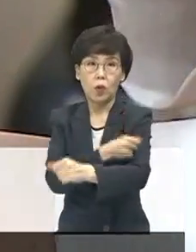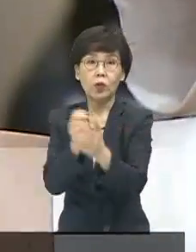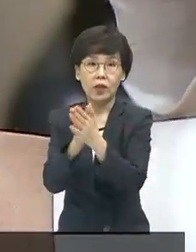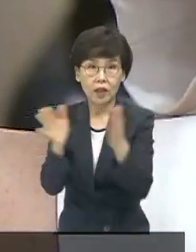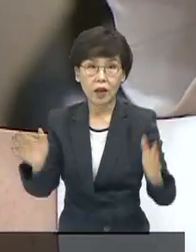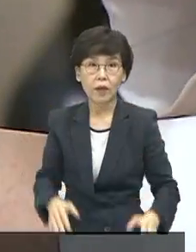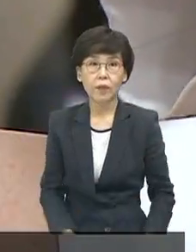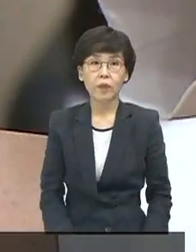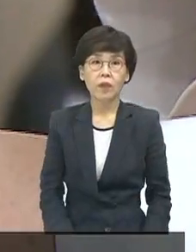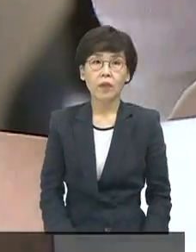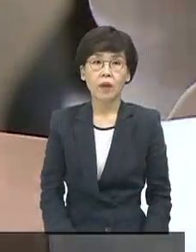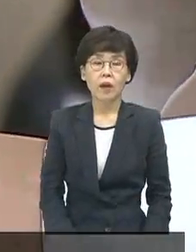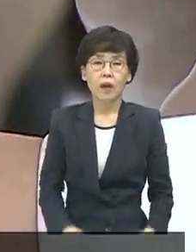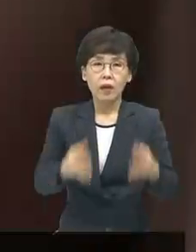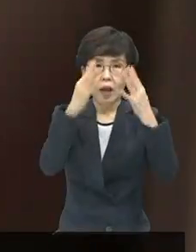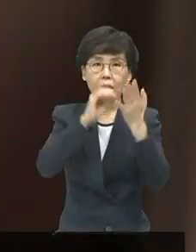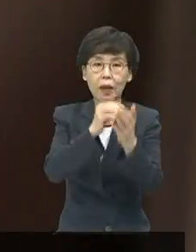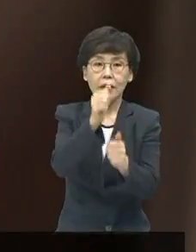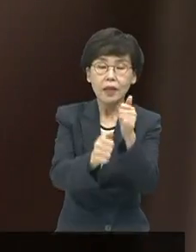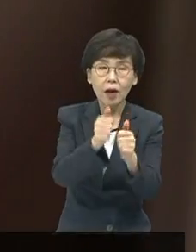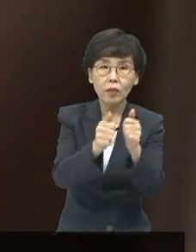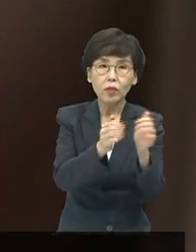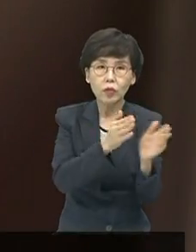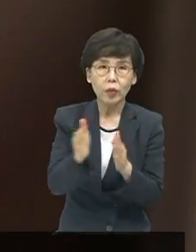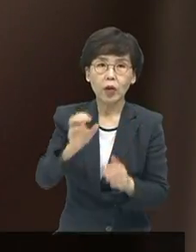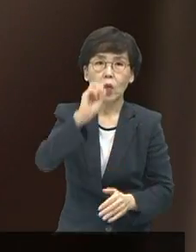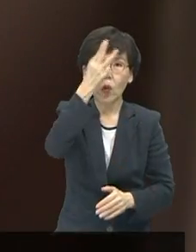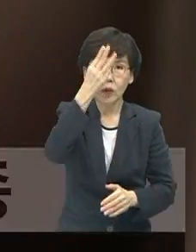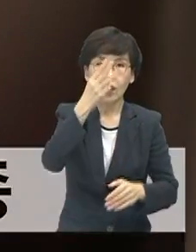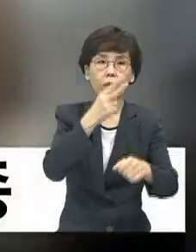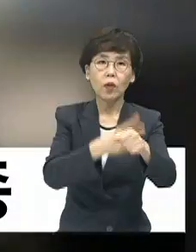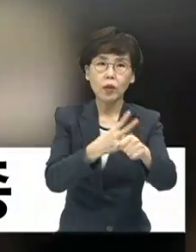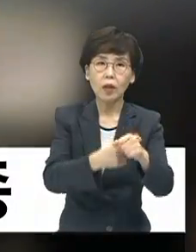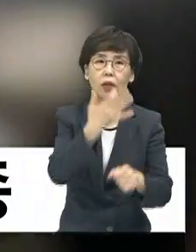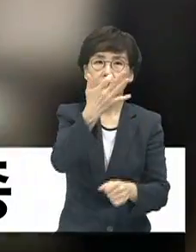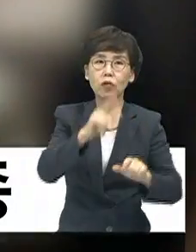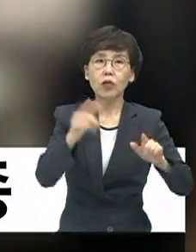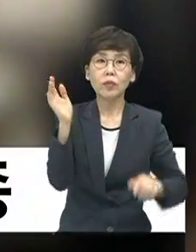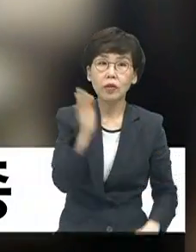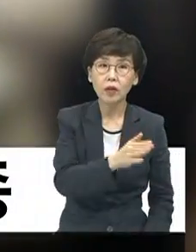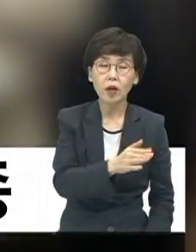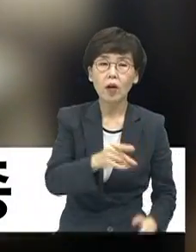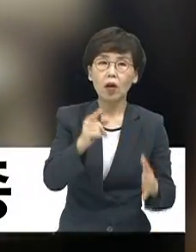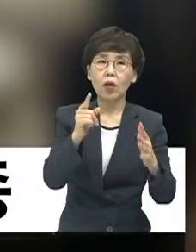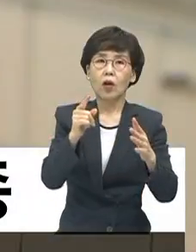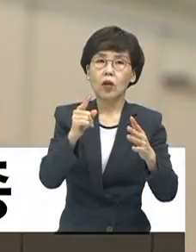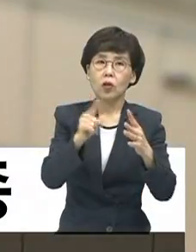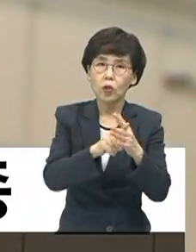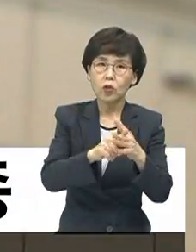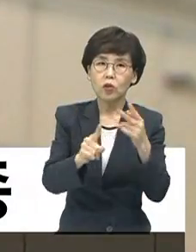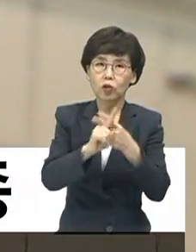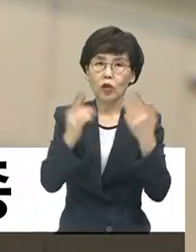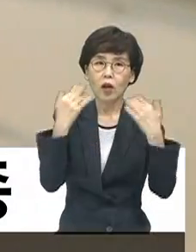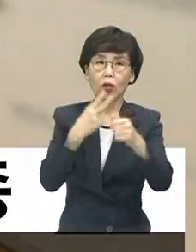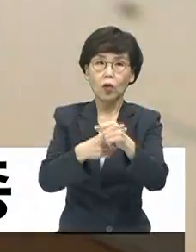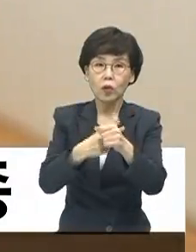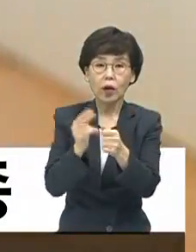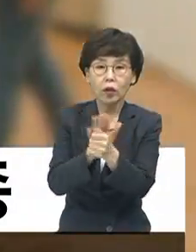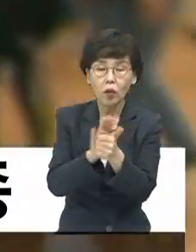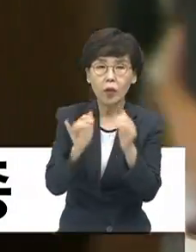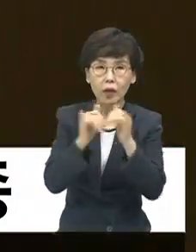시작됩니다. 대입 시험을 앞둔 고3과 교직원은 오는 19일부터, 초등 및 중학교 교사와 돌봄